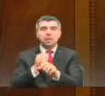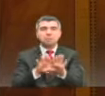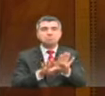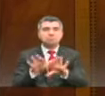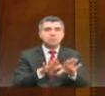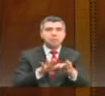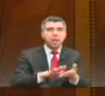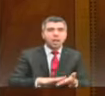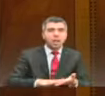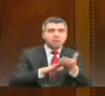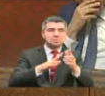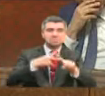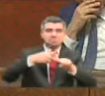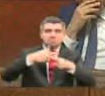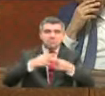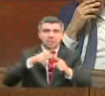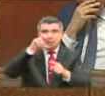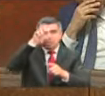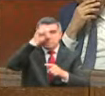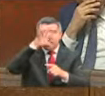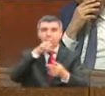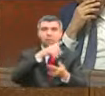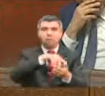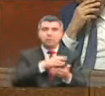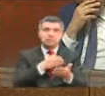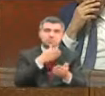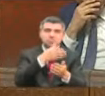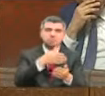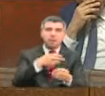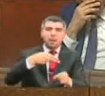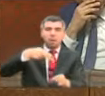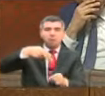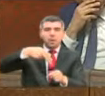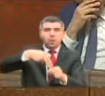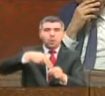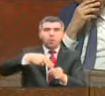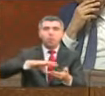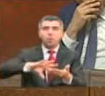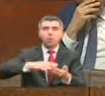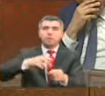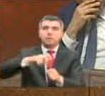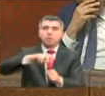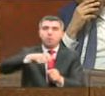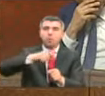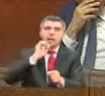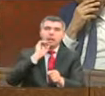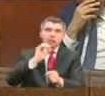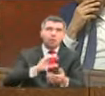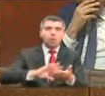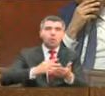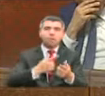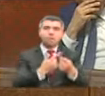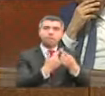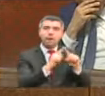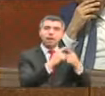القطاع المعدني والمنجمي وقطاع المواد البترولية والغاز الطبيعي، خاصة عبر إدراج